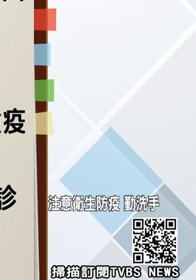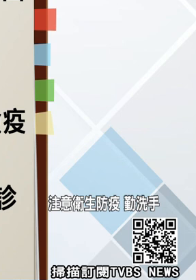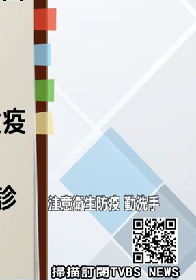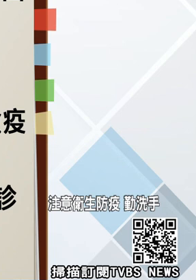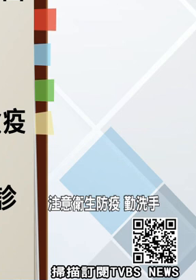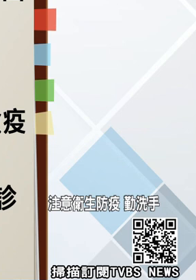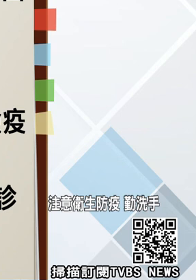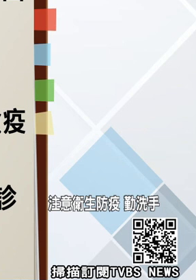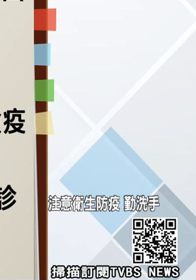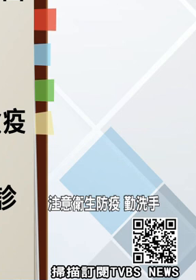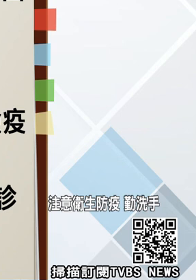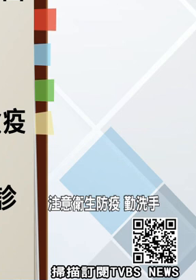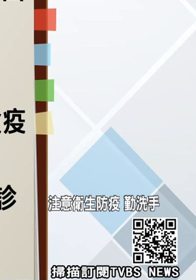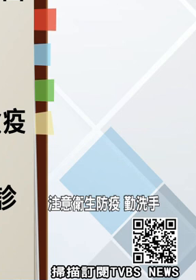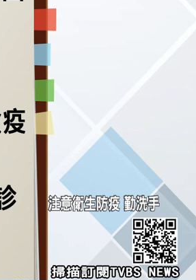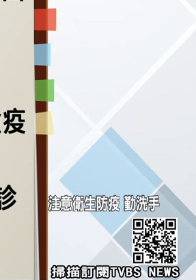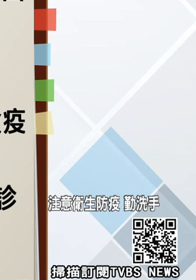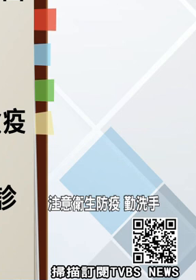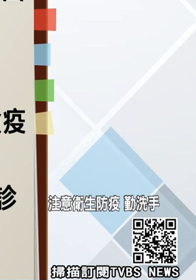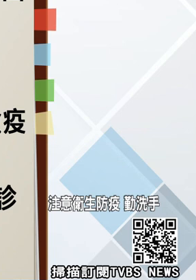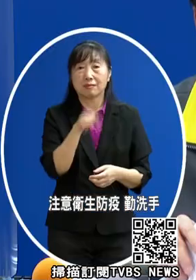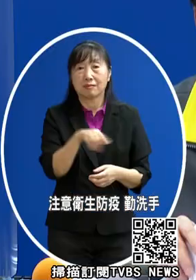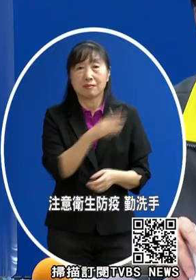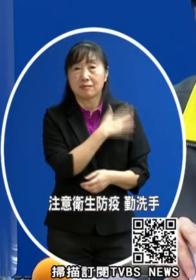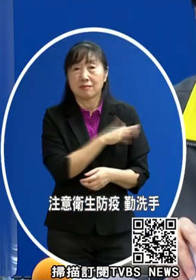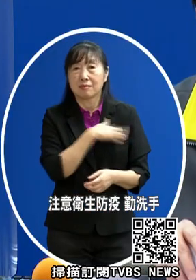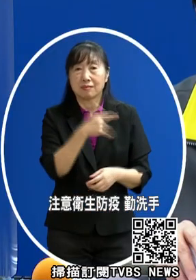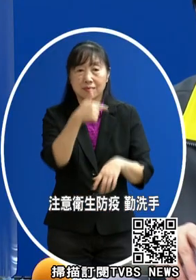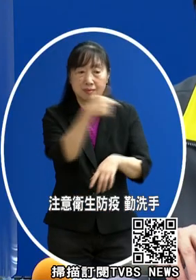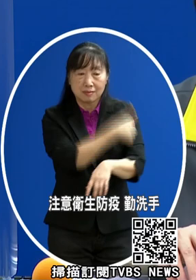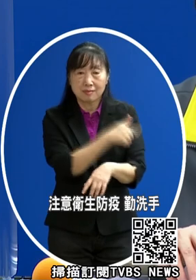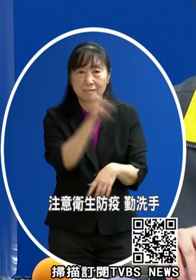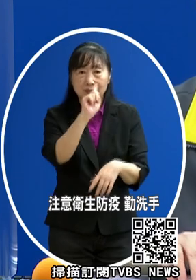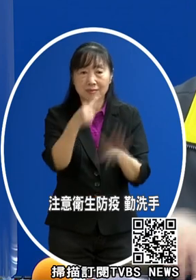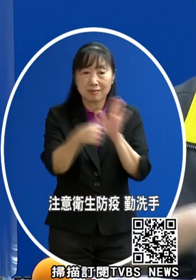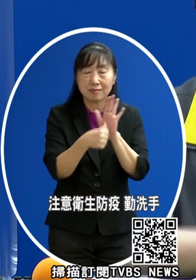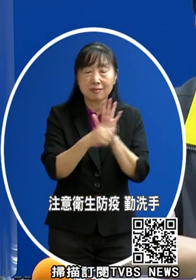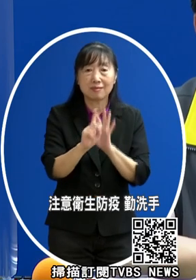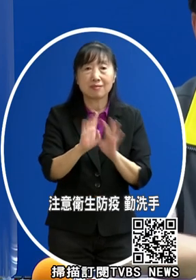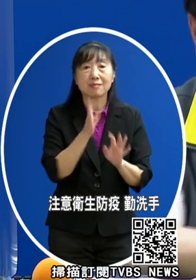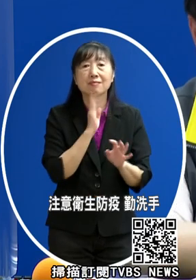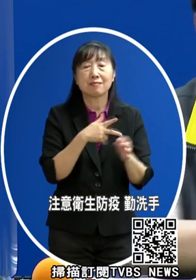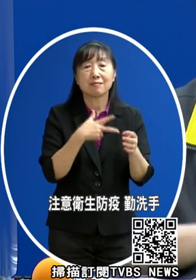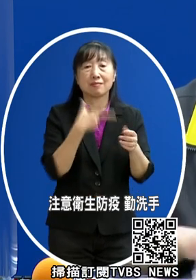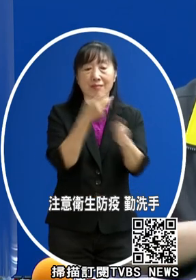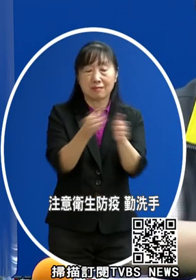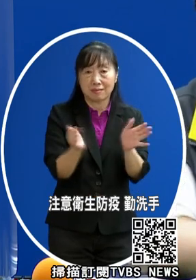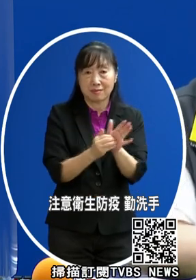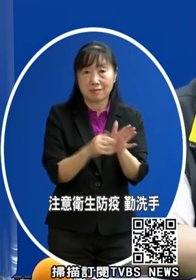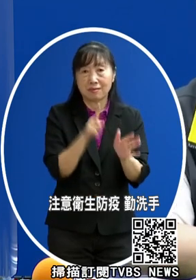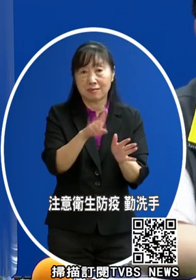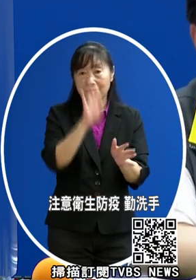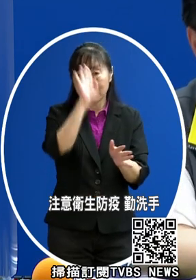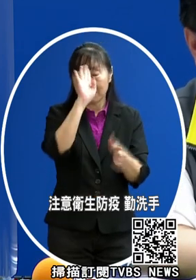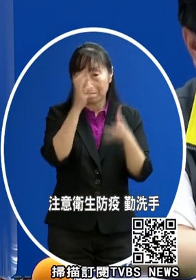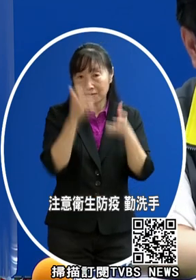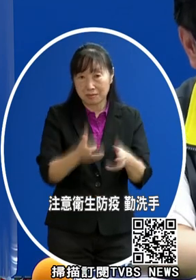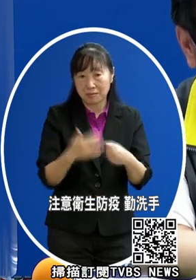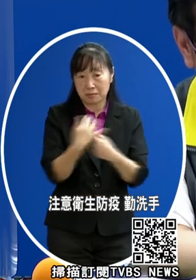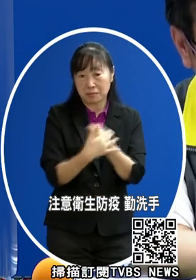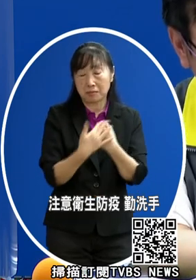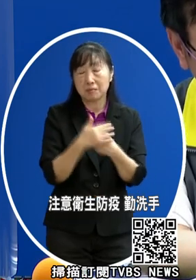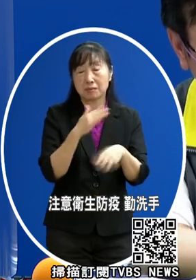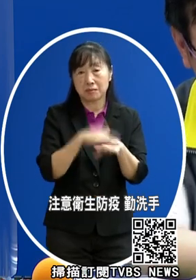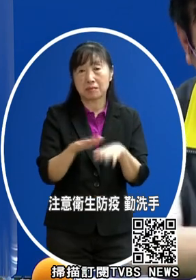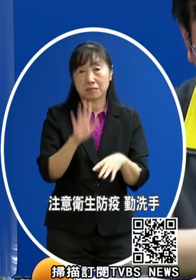同住家人发烧确诊，她进而也安排裁剪呈现阳性。 她接种后 最主要对于重症跟死亡的保护效果都会非常